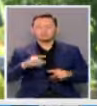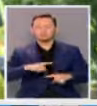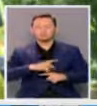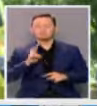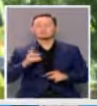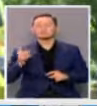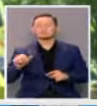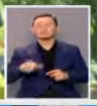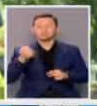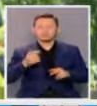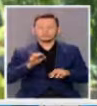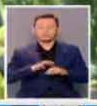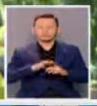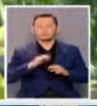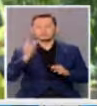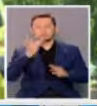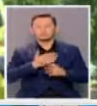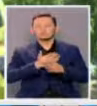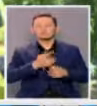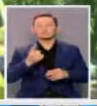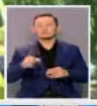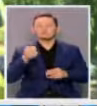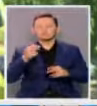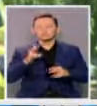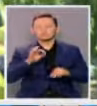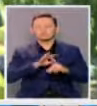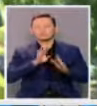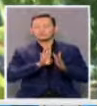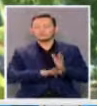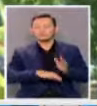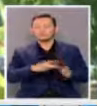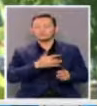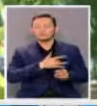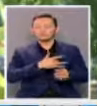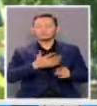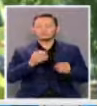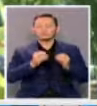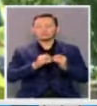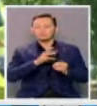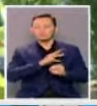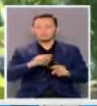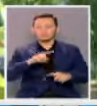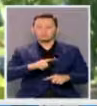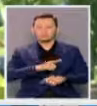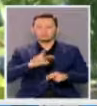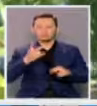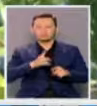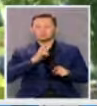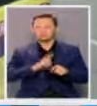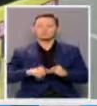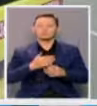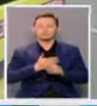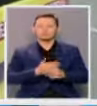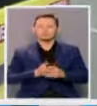в первую очередь обслуживают первые вот категории, которые нужны за 10 минут доехать и оказать первую